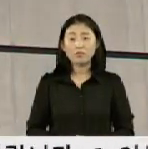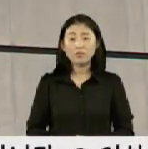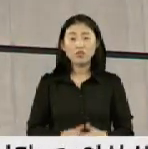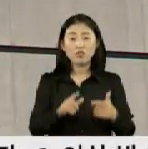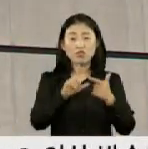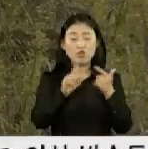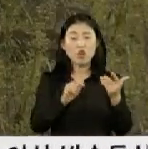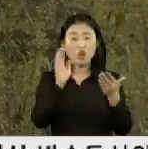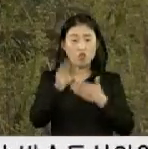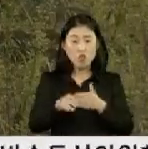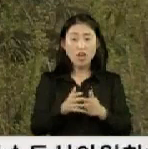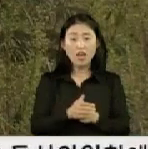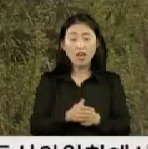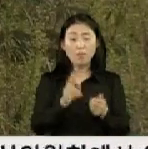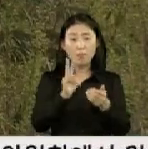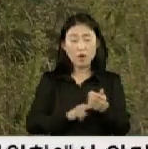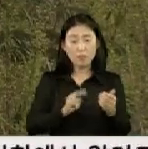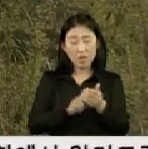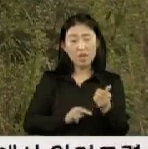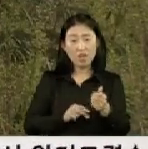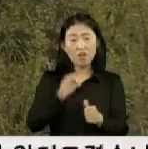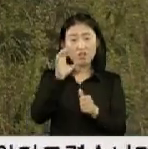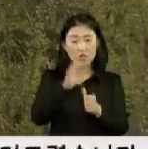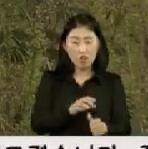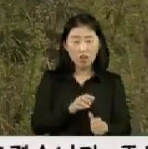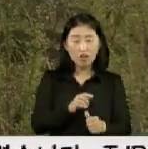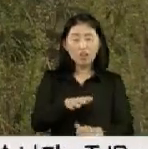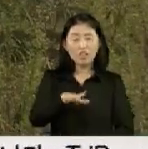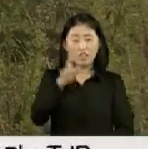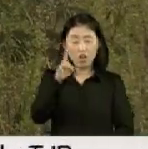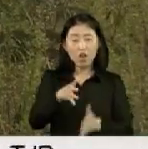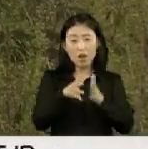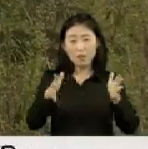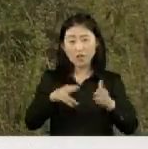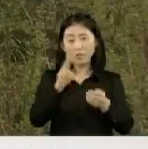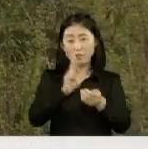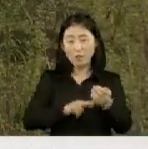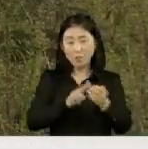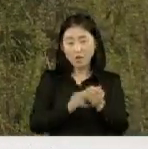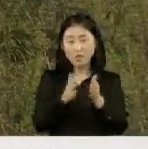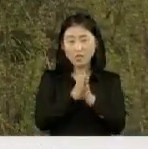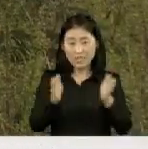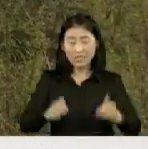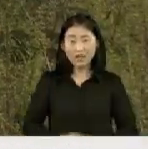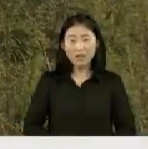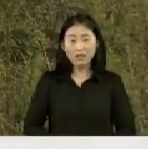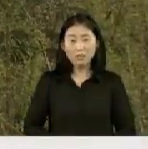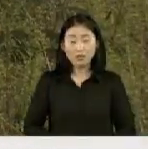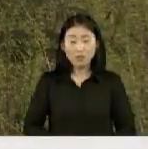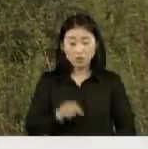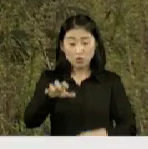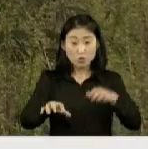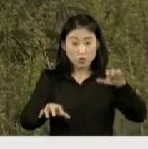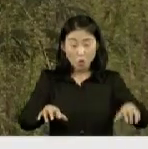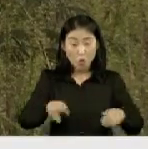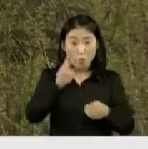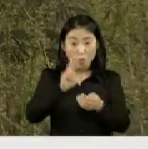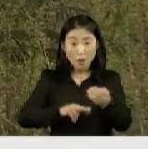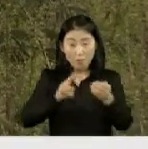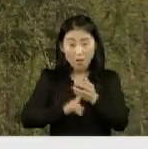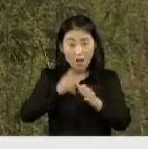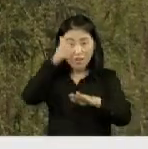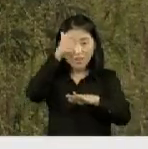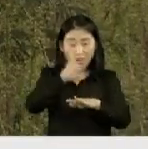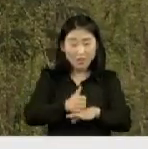따른 분양권 전매 제한 이후 대전 지역 청약시장의 판도 변화를 가늠할 이번 두 개 단지의 분양